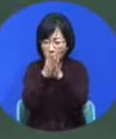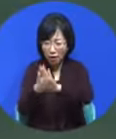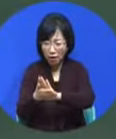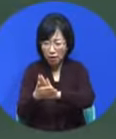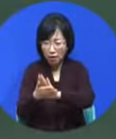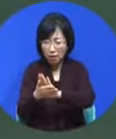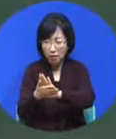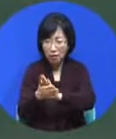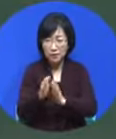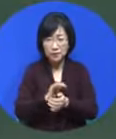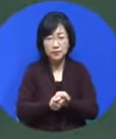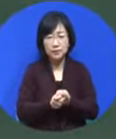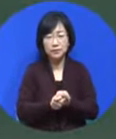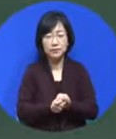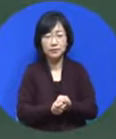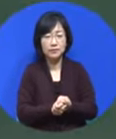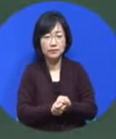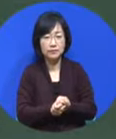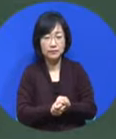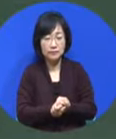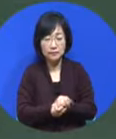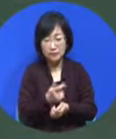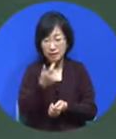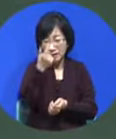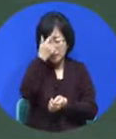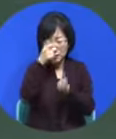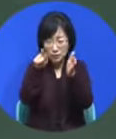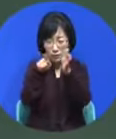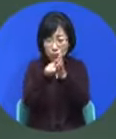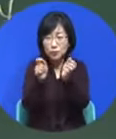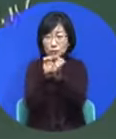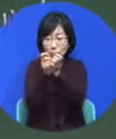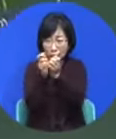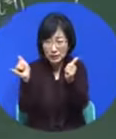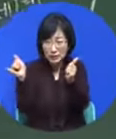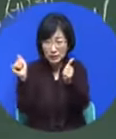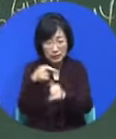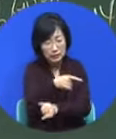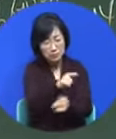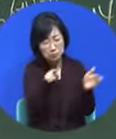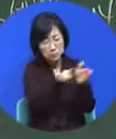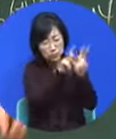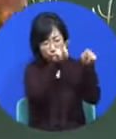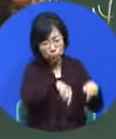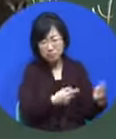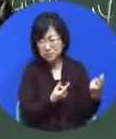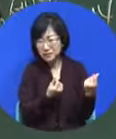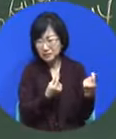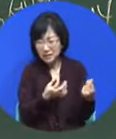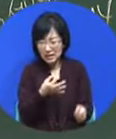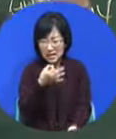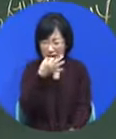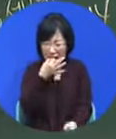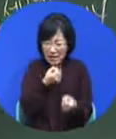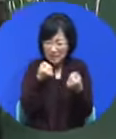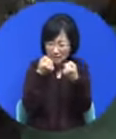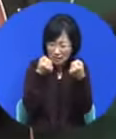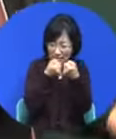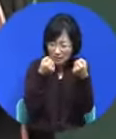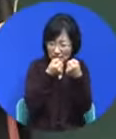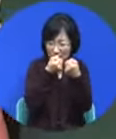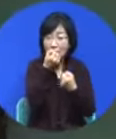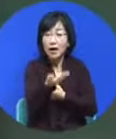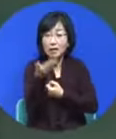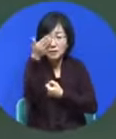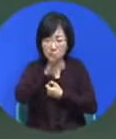없어졌나 교인 불신자처럼 욕심내고 싸 하는 복음은